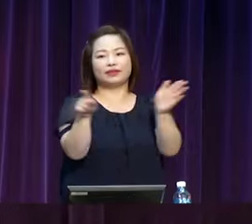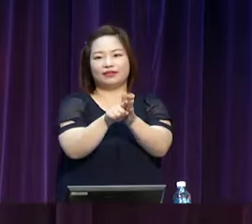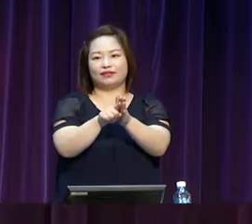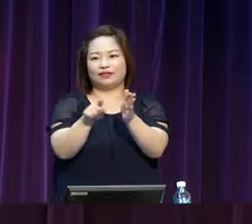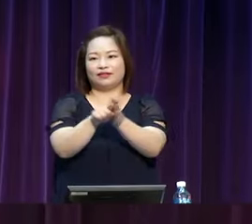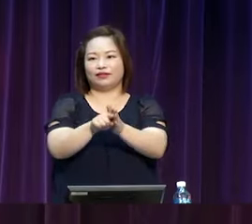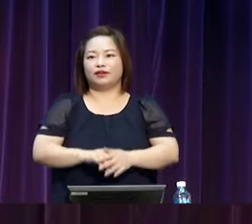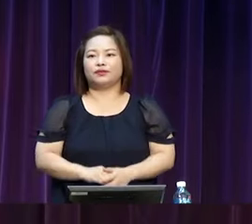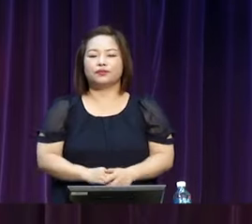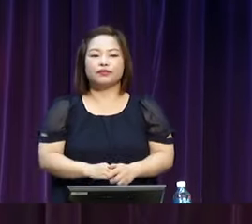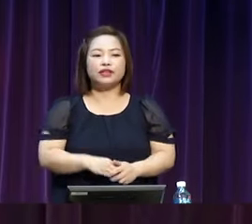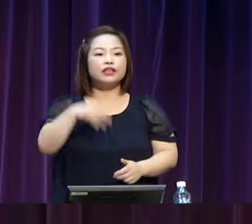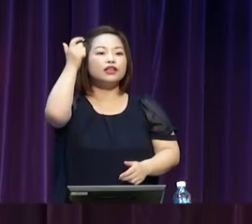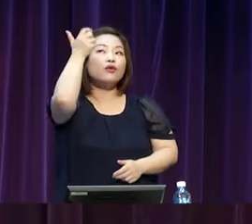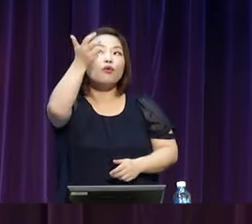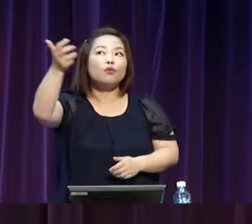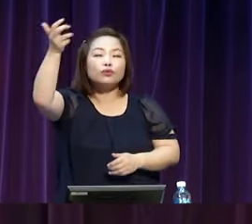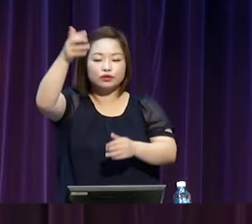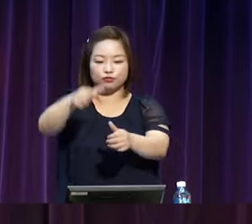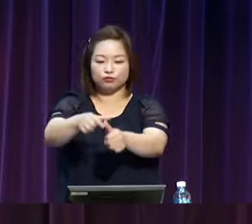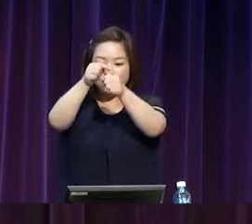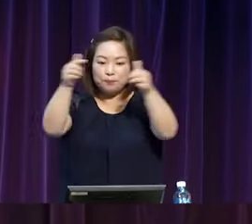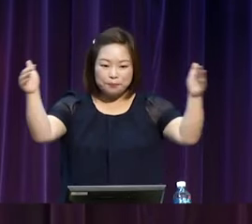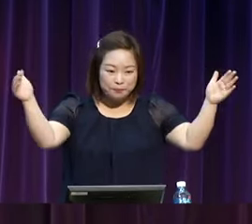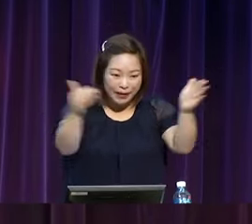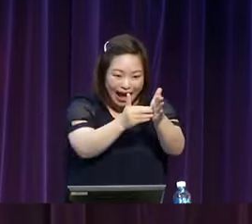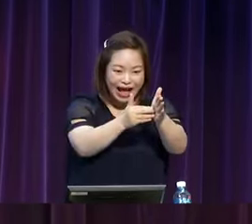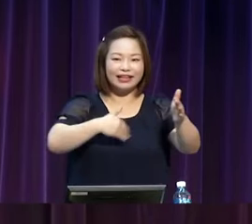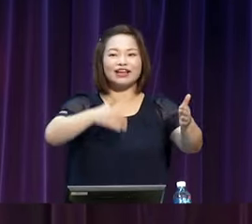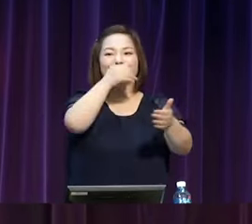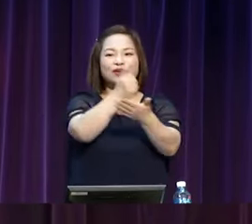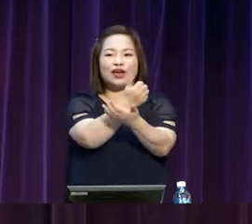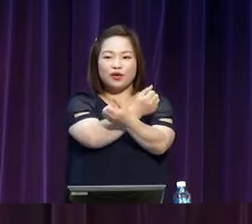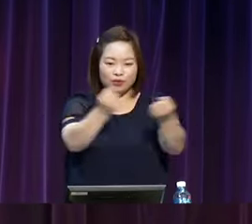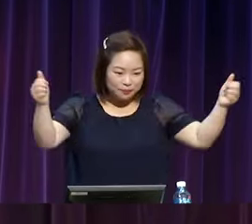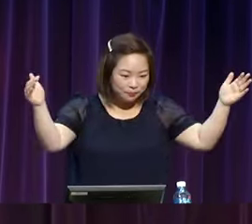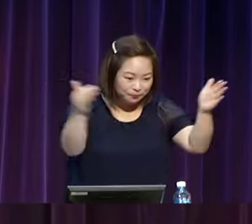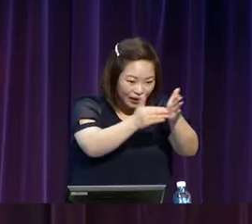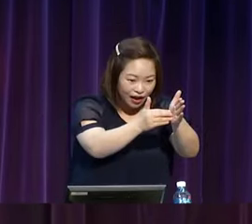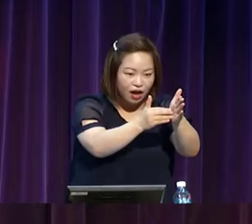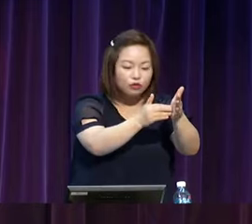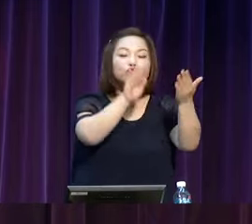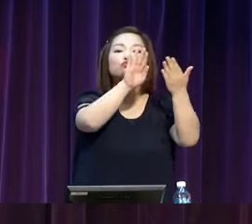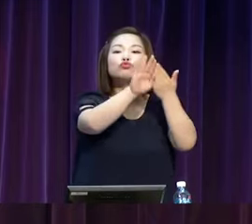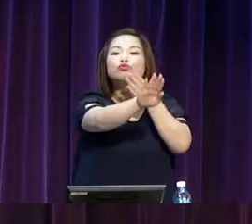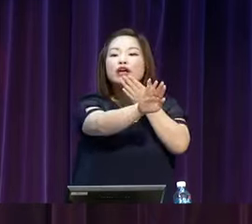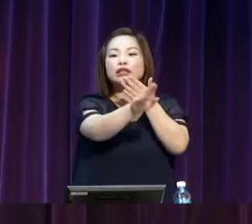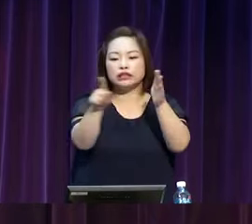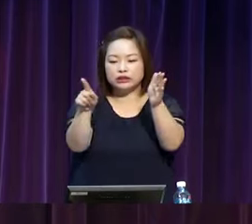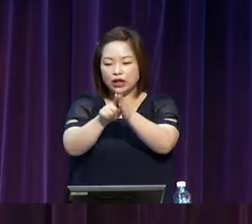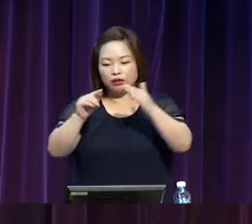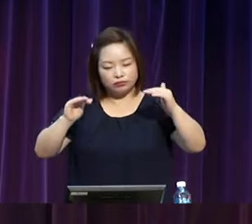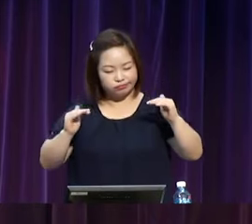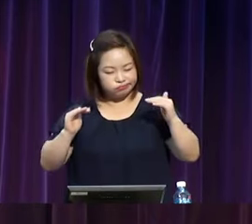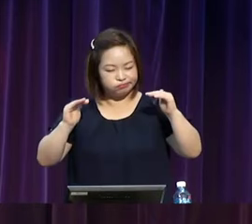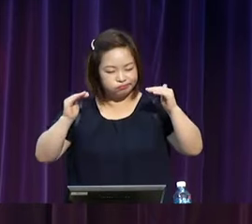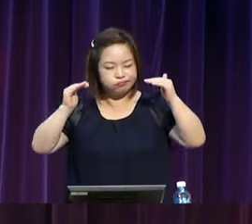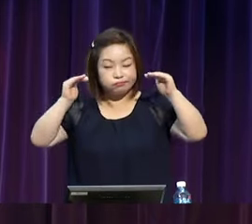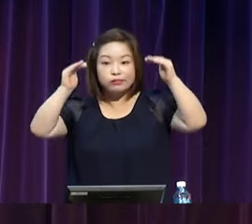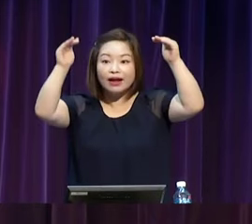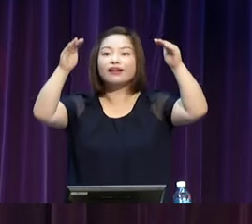영혼이 구원을 받은 사람은 자라야 되겠죠. 이것은 좀 더 구체적으로 말씀을 드리겠습니다.